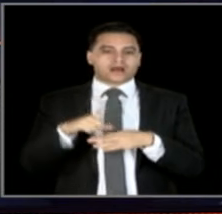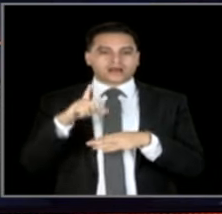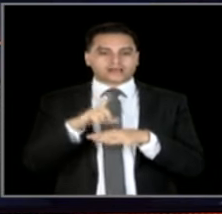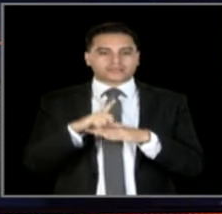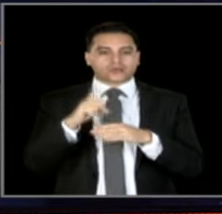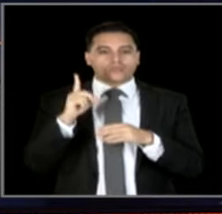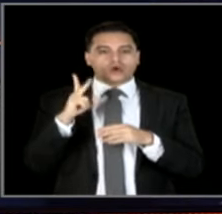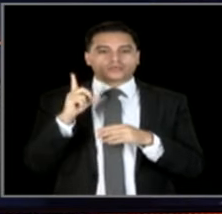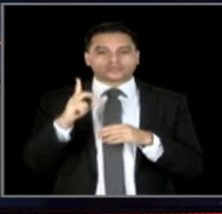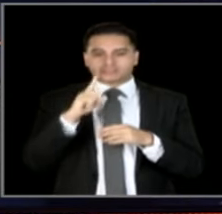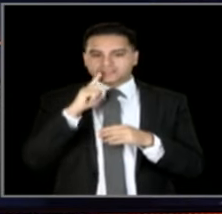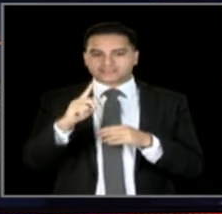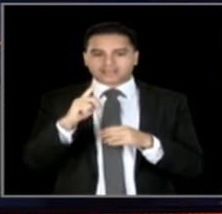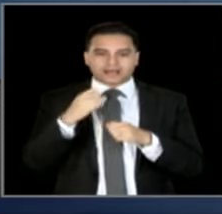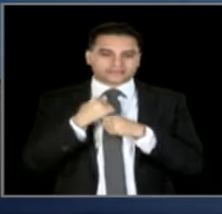حوالي 21 سنة.